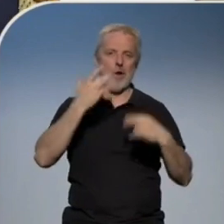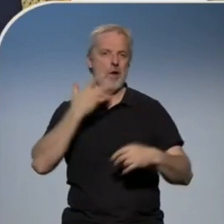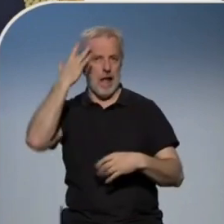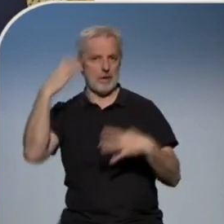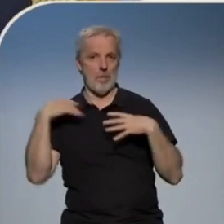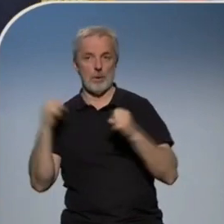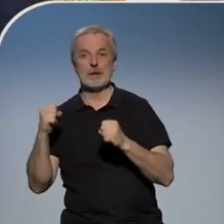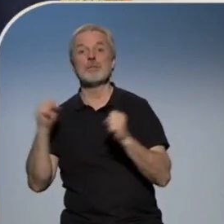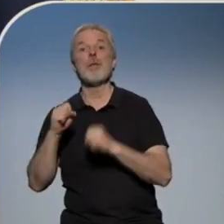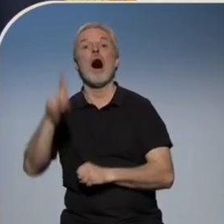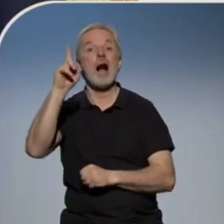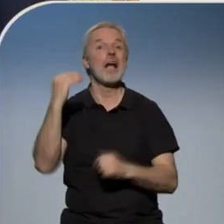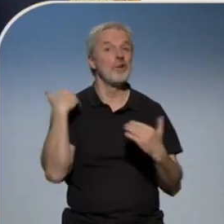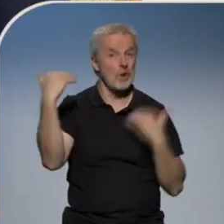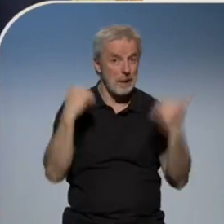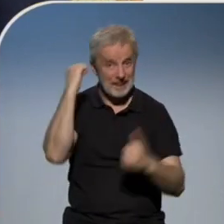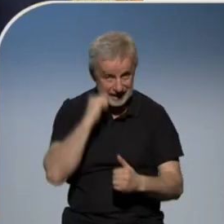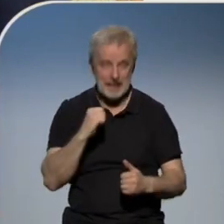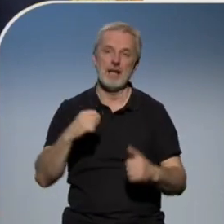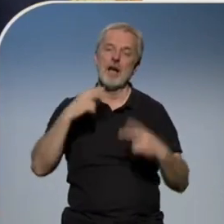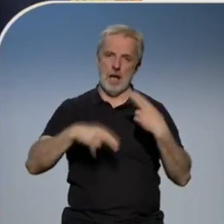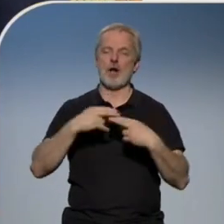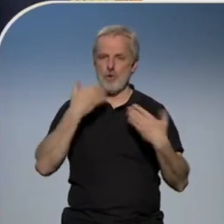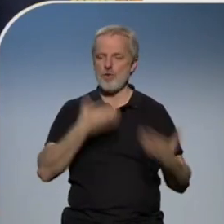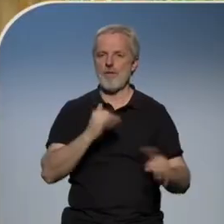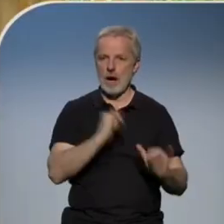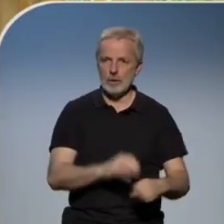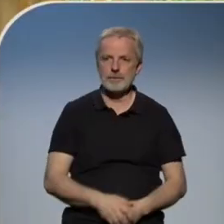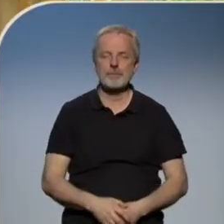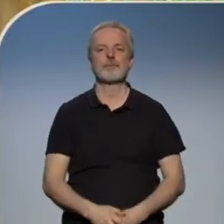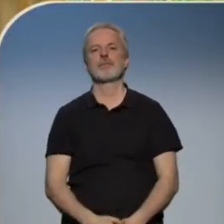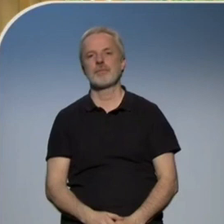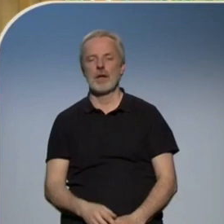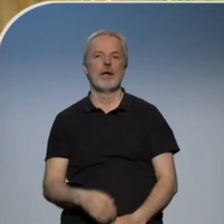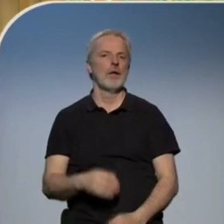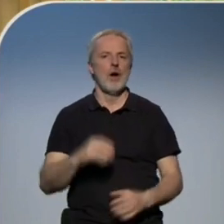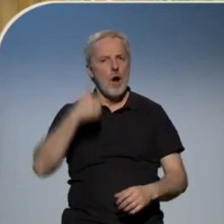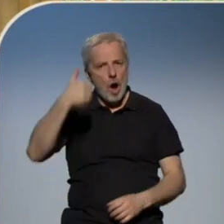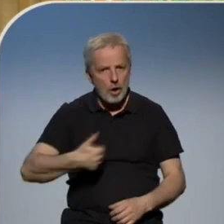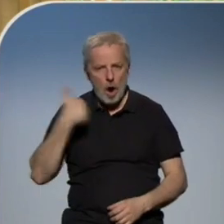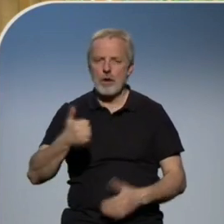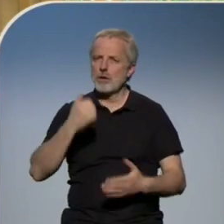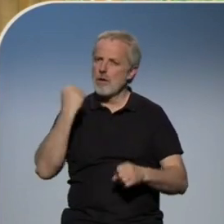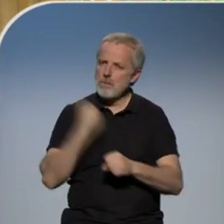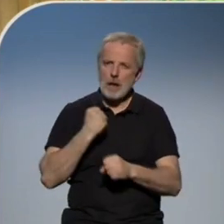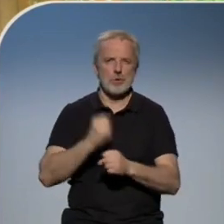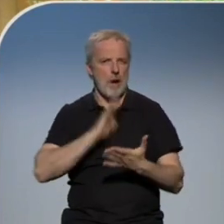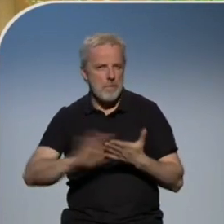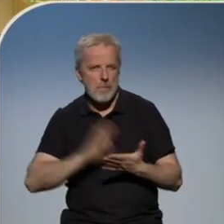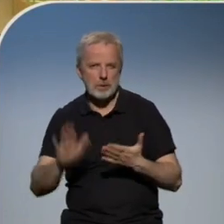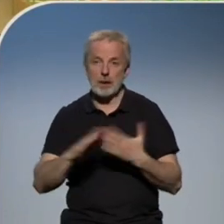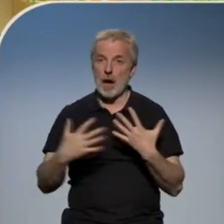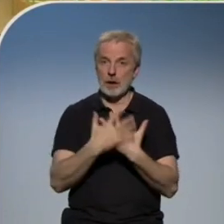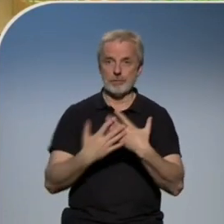takového dotazu, který bych ale zobecnila. Celý rok pracujeme, honíme se, dřeme, chvátáme a teď najednou se nám třeba blíží